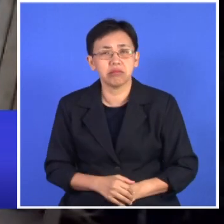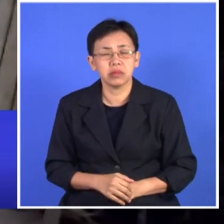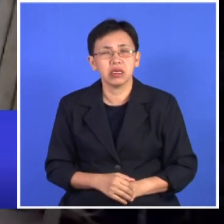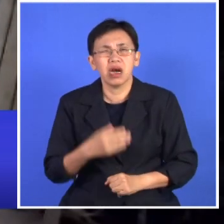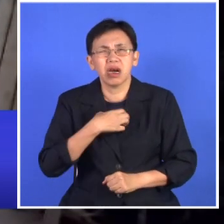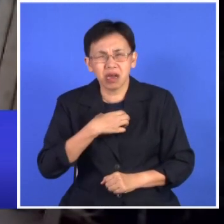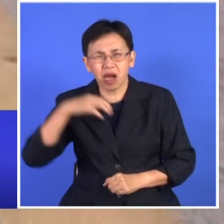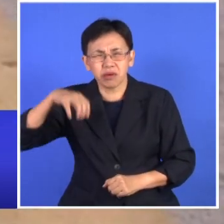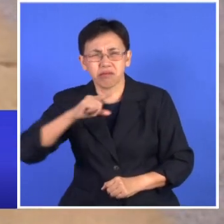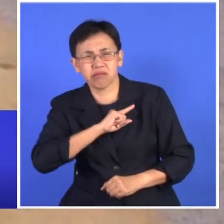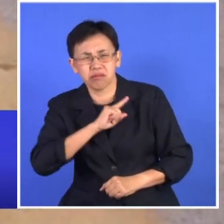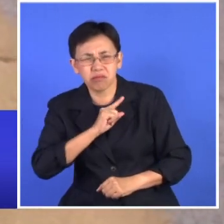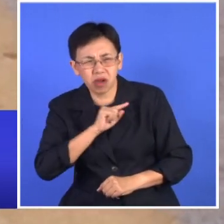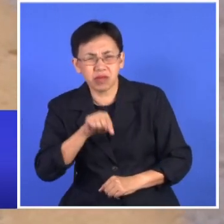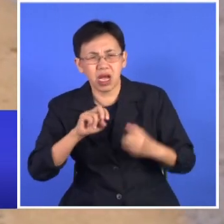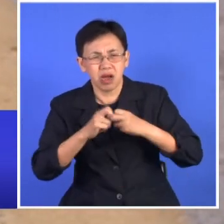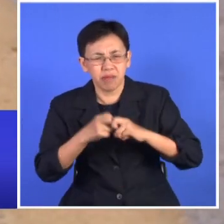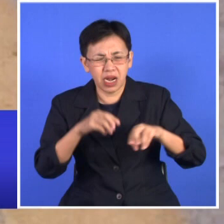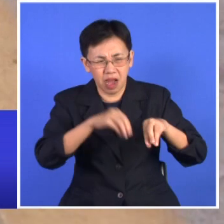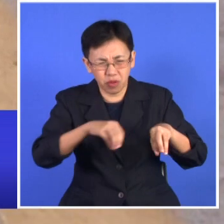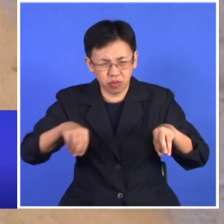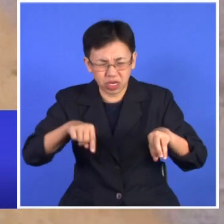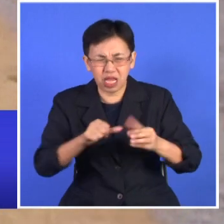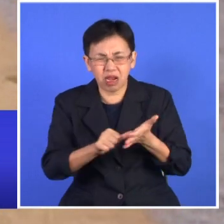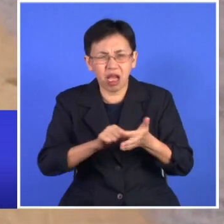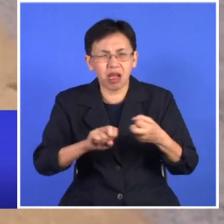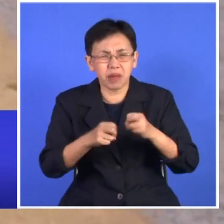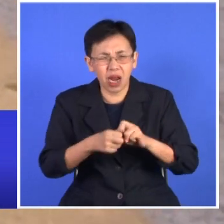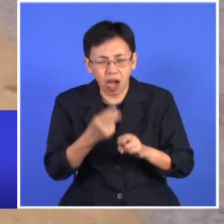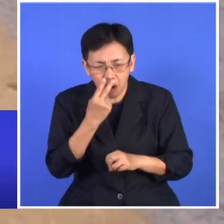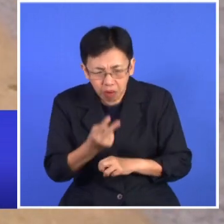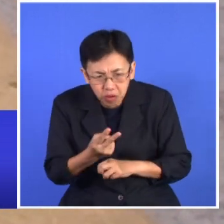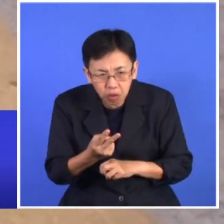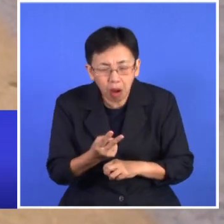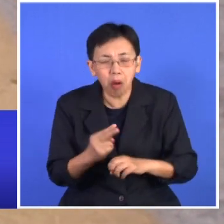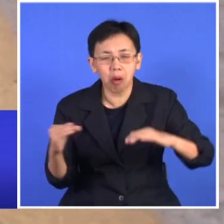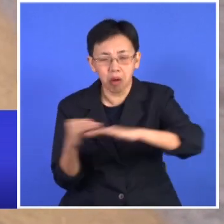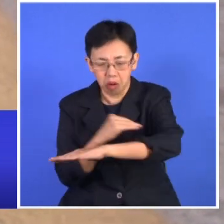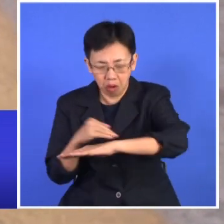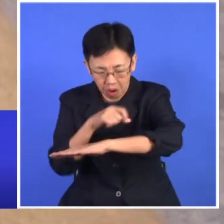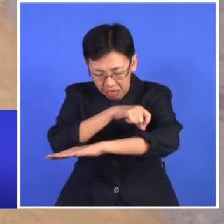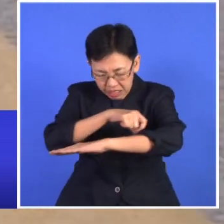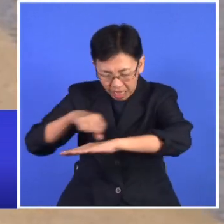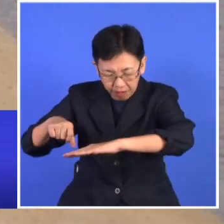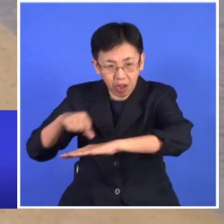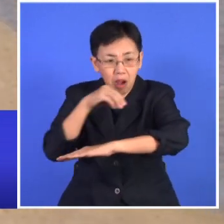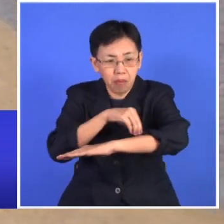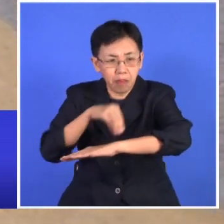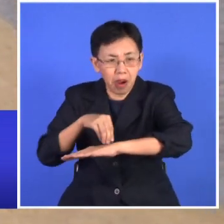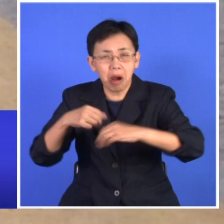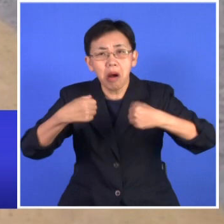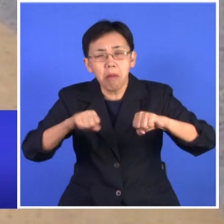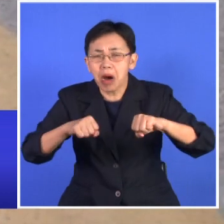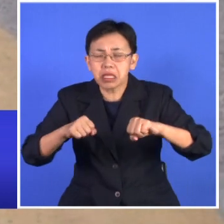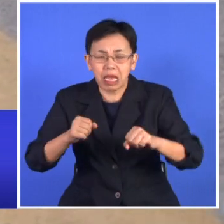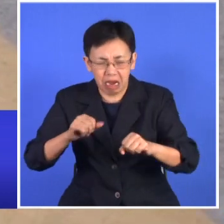มีหน่วยงานที่เกี่ยวข้องหยิบยกปัญหานี้มาแก้อย่างจริงจังหน่อยเถอะพอซูมไปดูหมุดกลางถนนอือแหมถ้าเป็นรถมอเตอร์ไซค์ก็สะดุดได้นะ